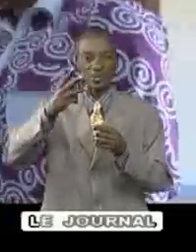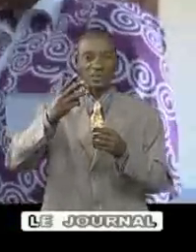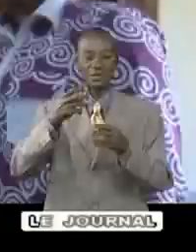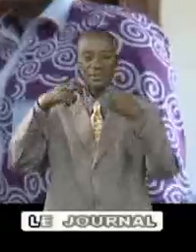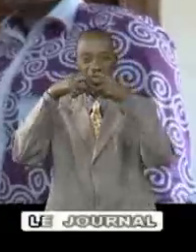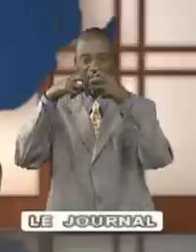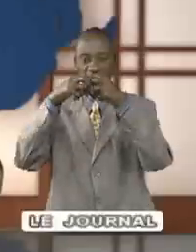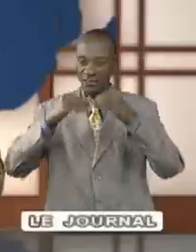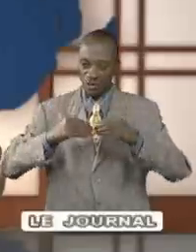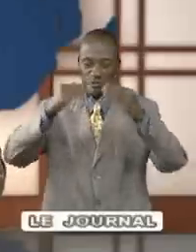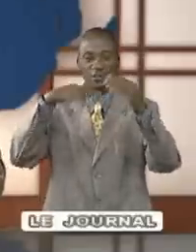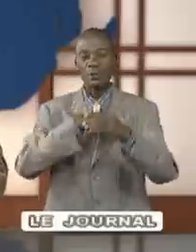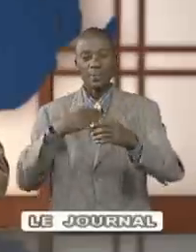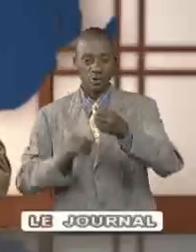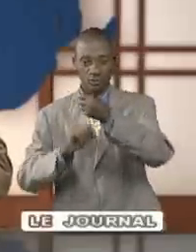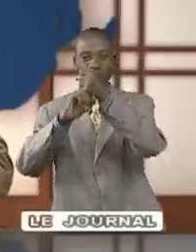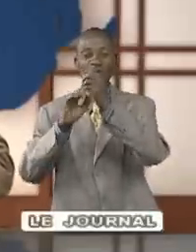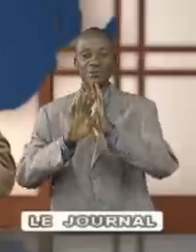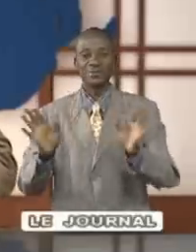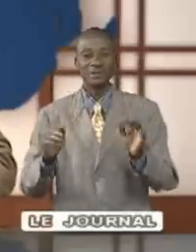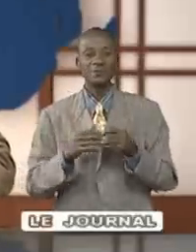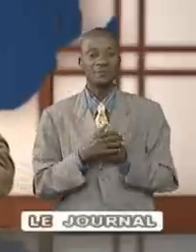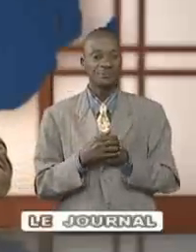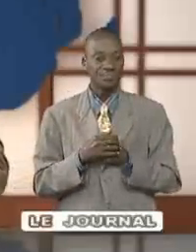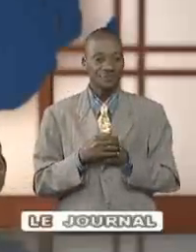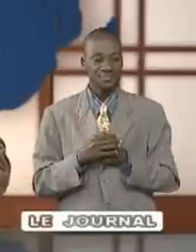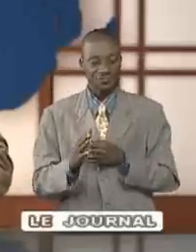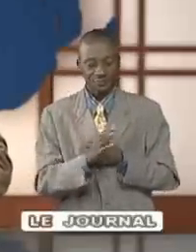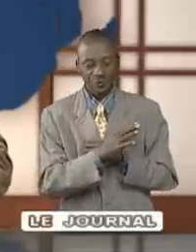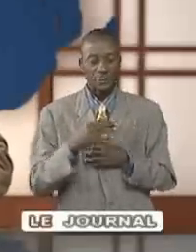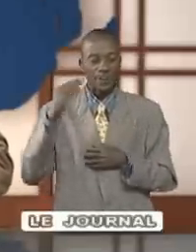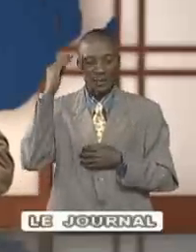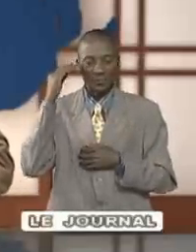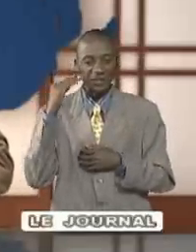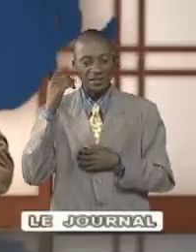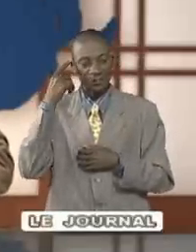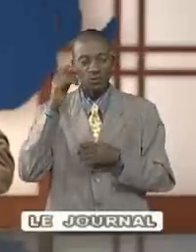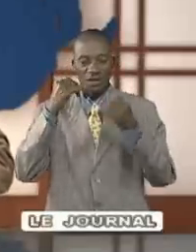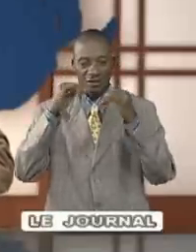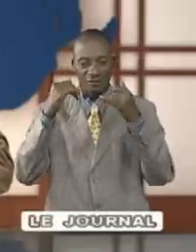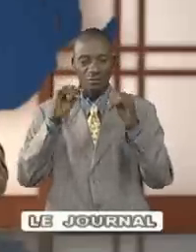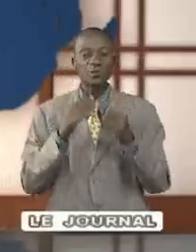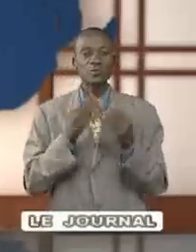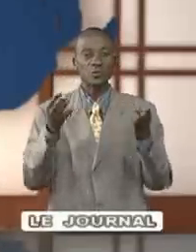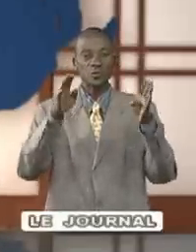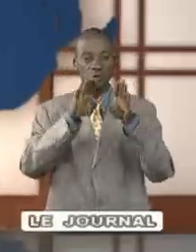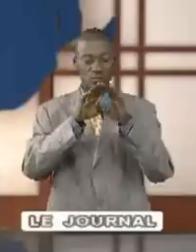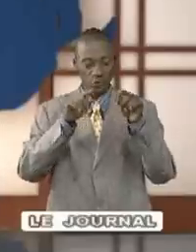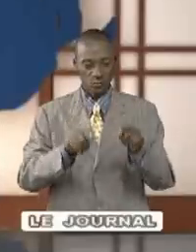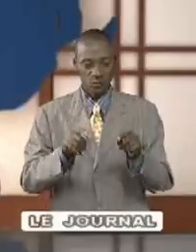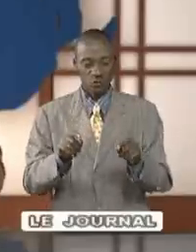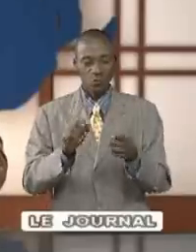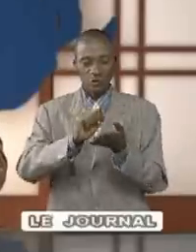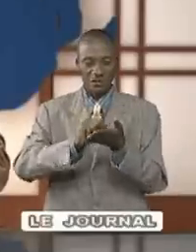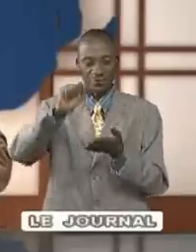électricité. Le ministre de la Communication, des médias et de l'initiation à la nouvelle citoyenneté, Lambert Mende-Omalanga, clôture aujourd'hui le séminaire des mises à